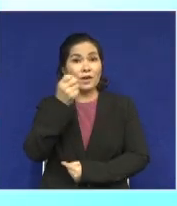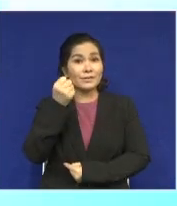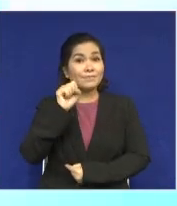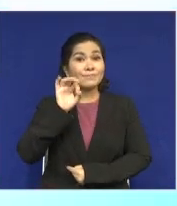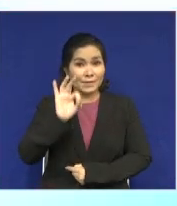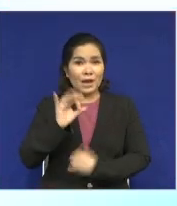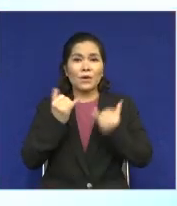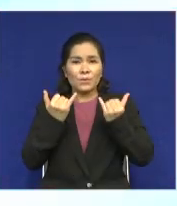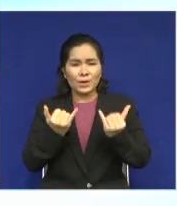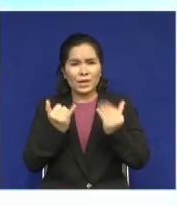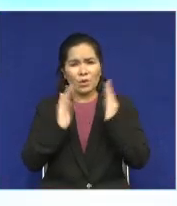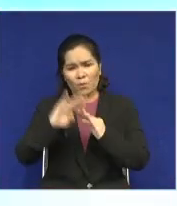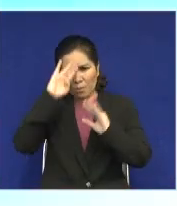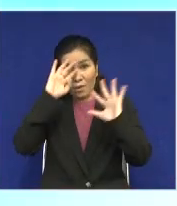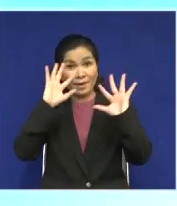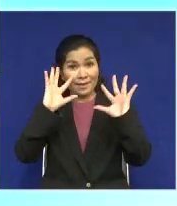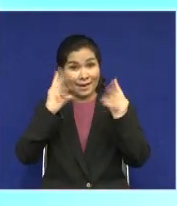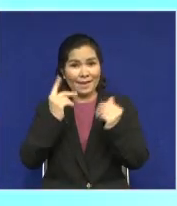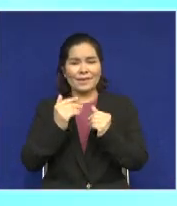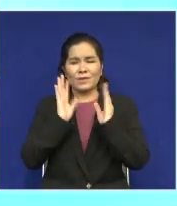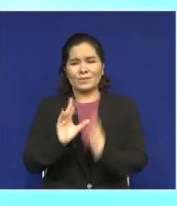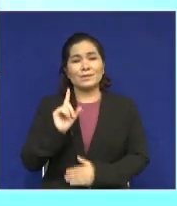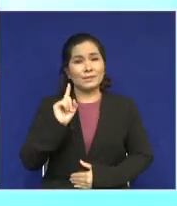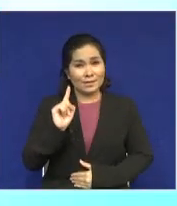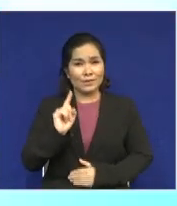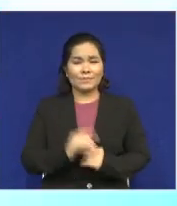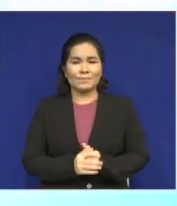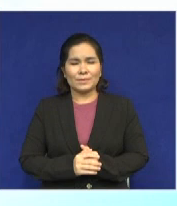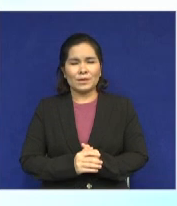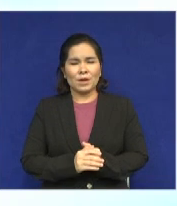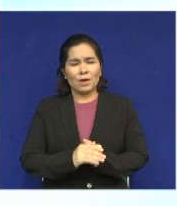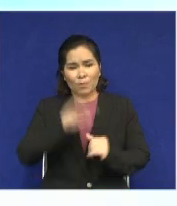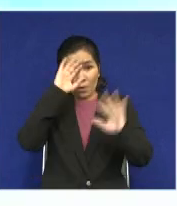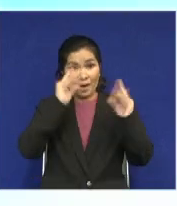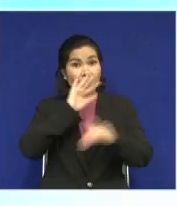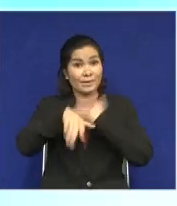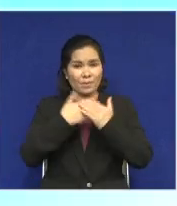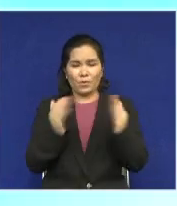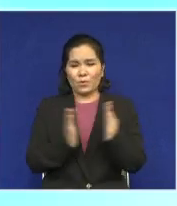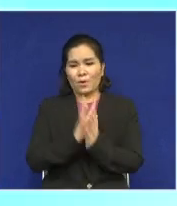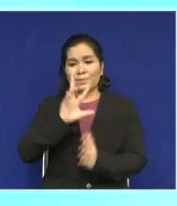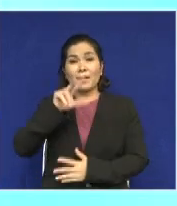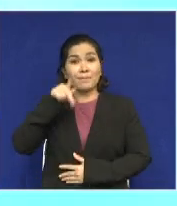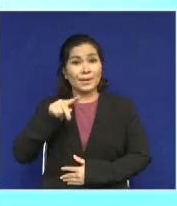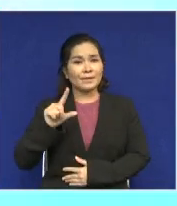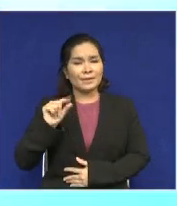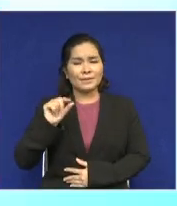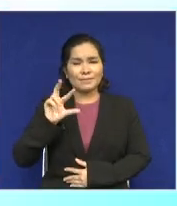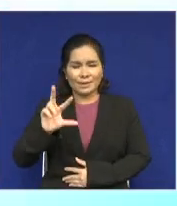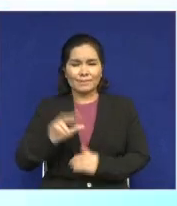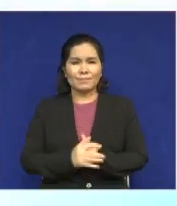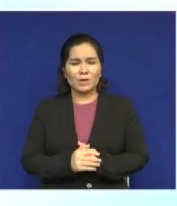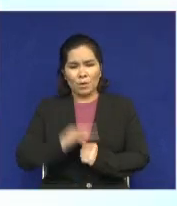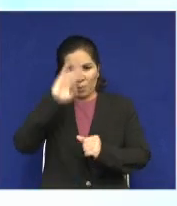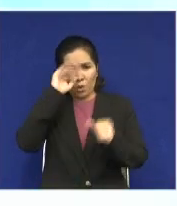ในวันนี้มีผู้ป่วยรักษาหายเพิ่มขึ้นอีก1รายนะคะรวมรักษาหายป่วยแล้ว 3,023 รายยังคงรัก